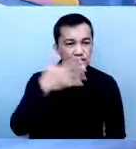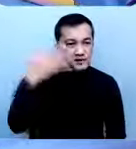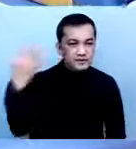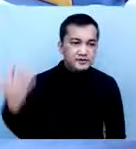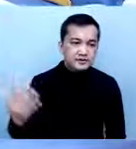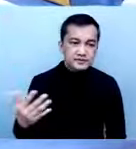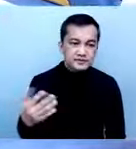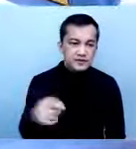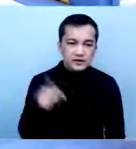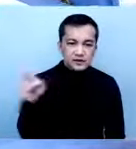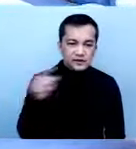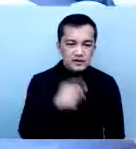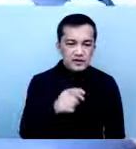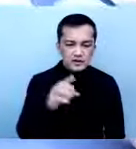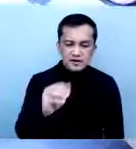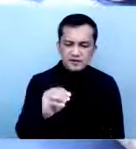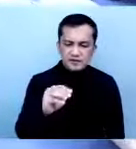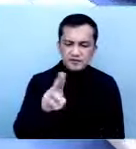mga multi.